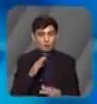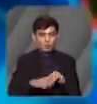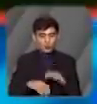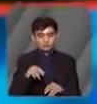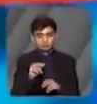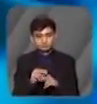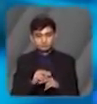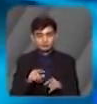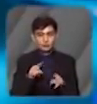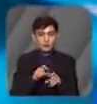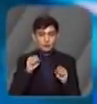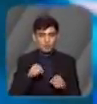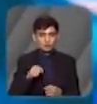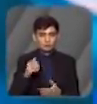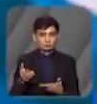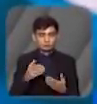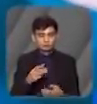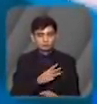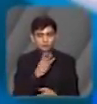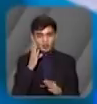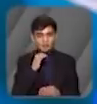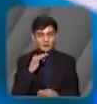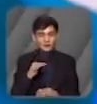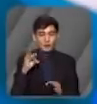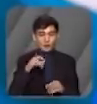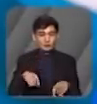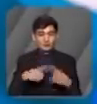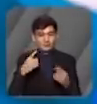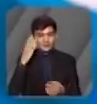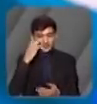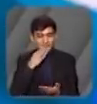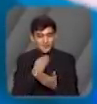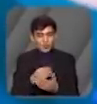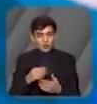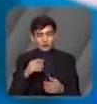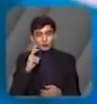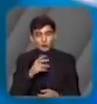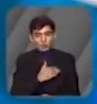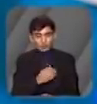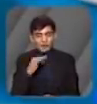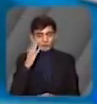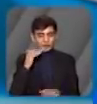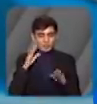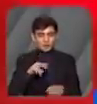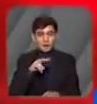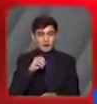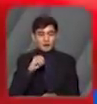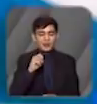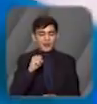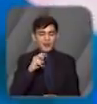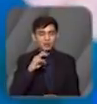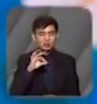жасауға, қолөнермен айналысуға шабыттандырады. Шығармашылықты дамытып, ойлаған іске асырғысы келген алматылықтар енді Леонардо